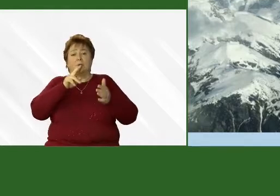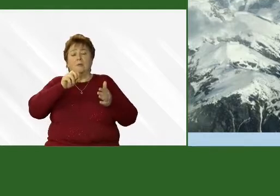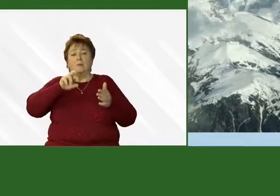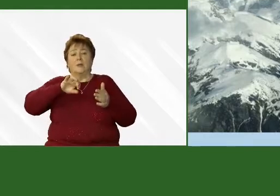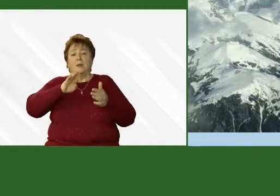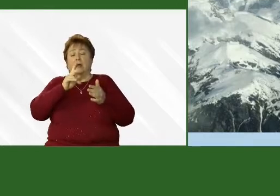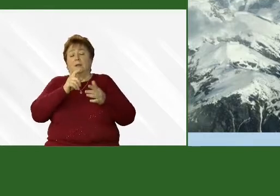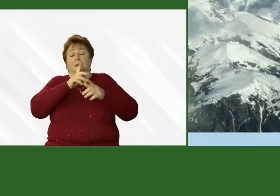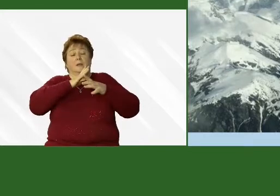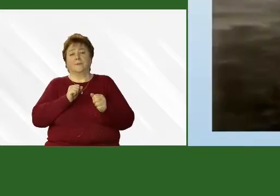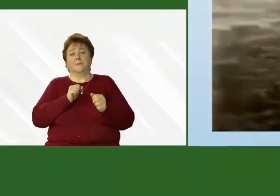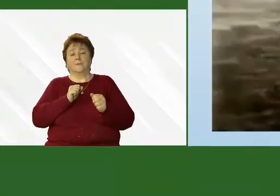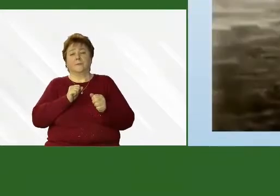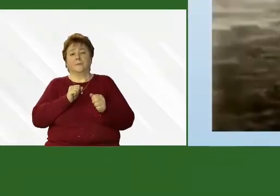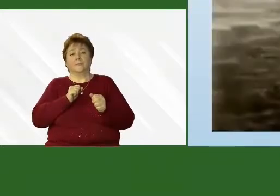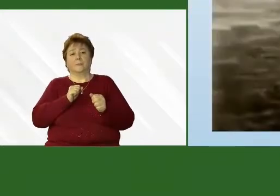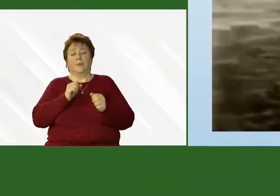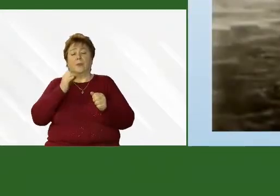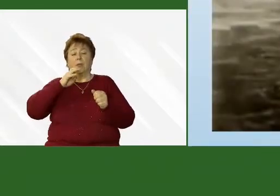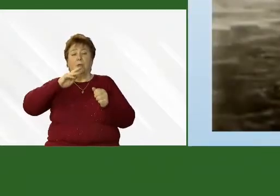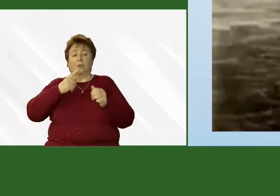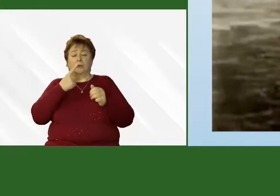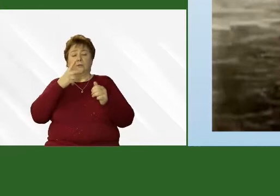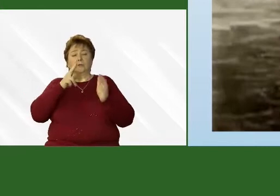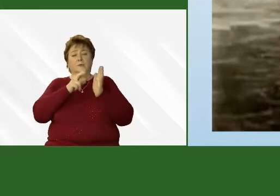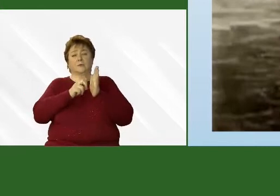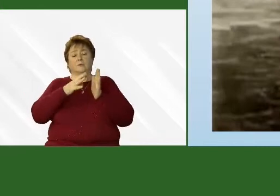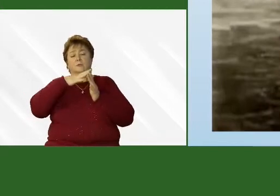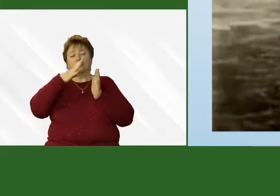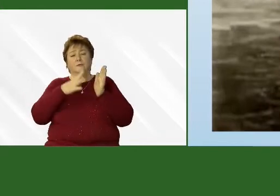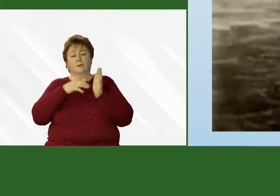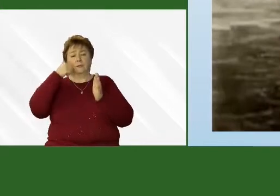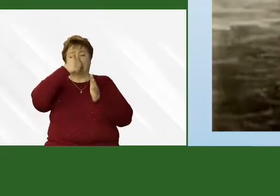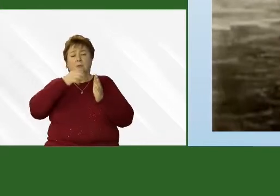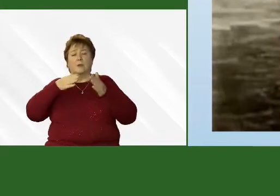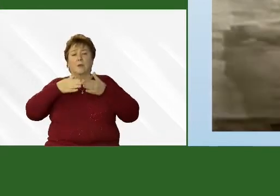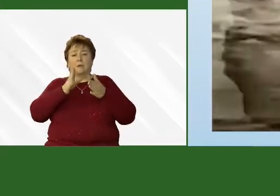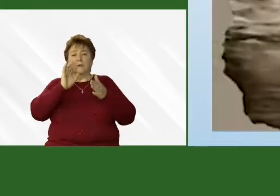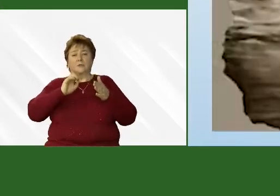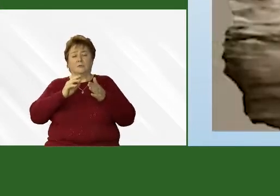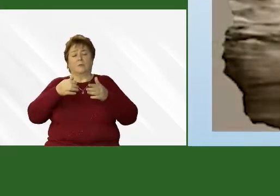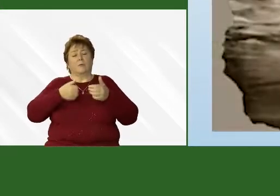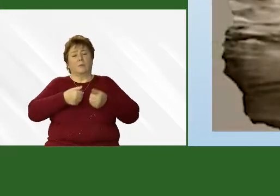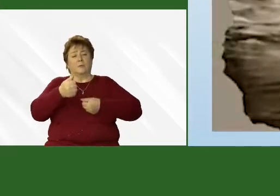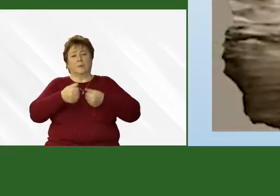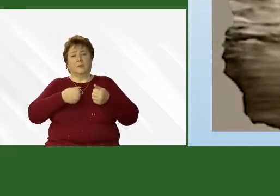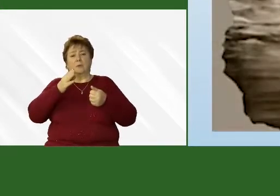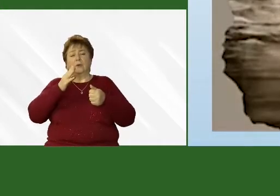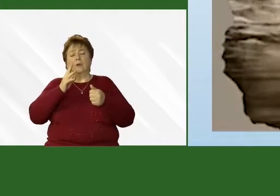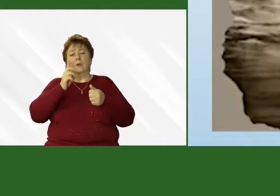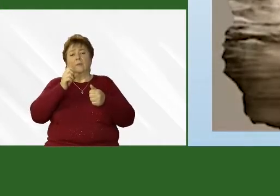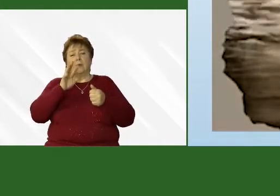не предпринимали. В июле 1819 года корабли «Восток» под командованием